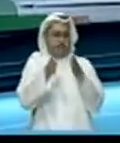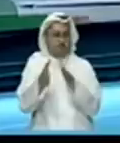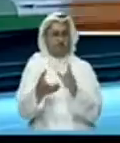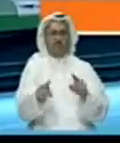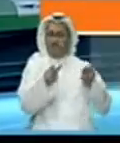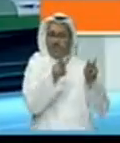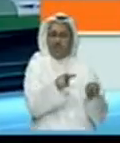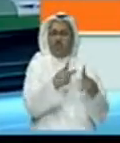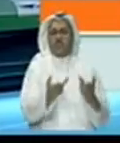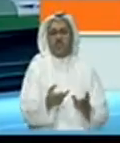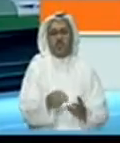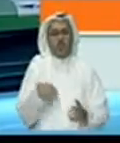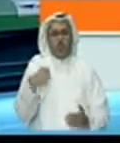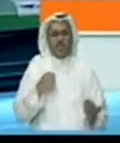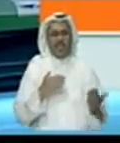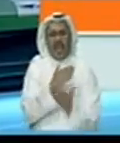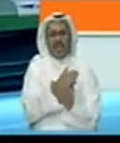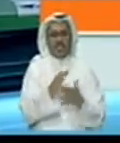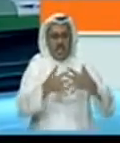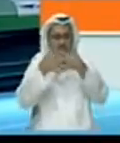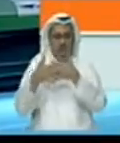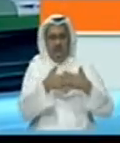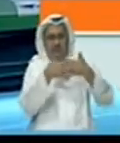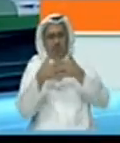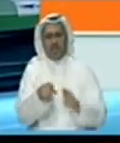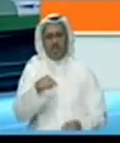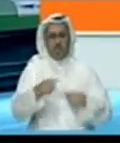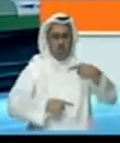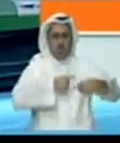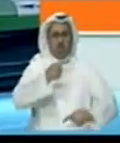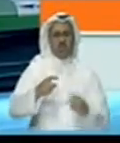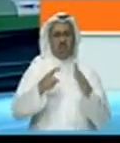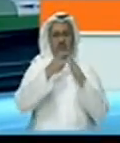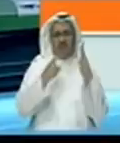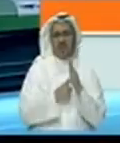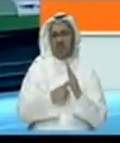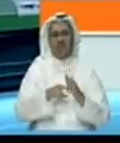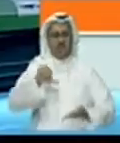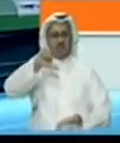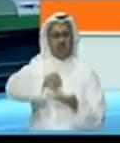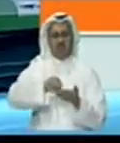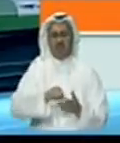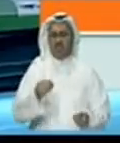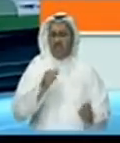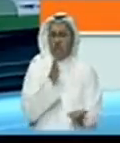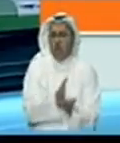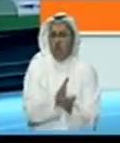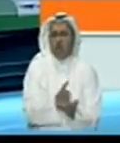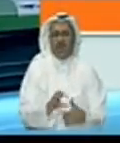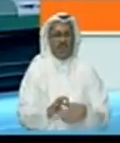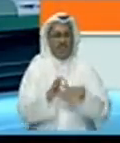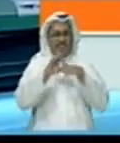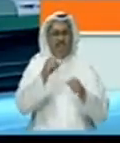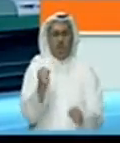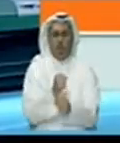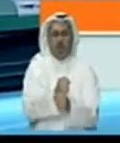وفي سياق متصل، دان وزير الخارجية الأمريكي استمرار النظام الإيراني بالانتهاكات الإنسانية الصارخة لحقوق الإنسان والأعمال